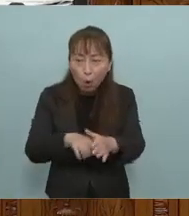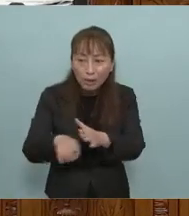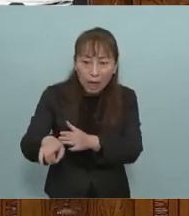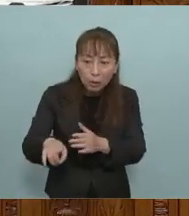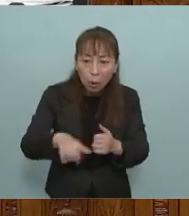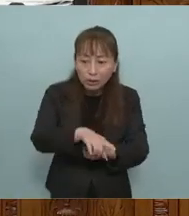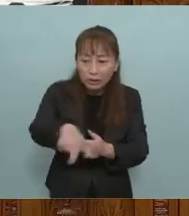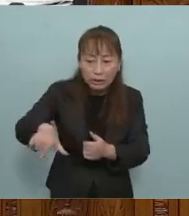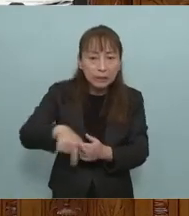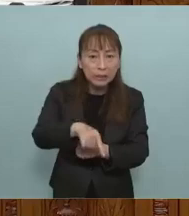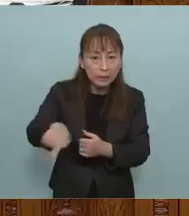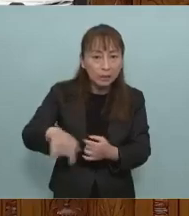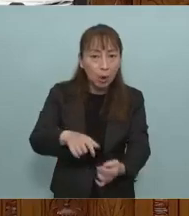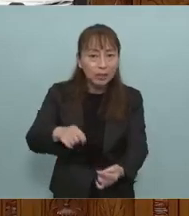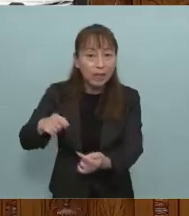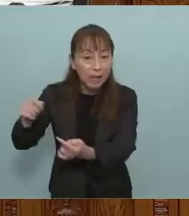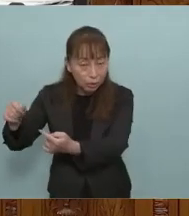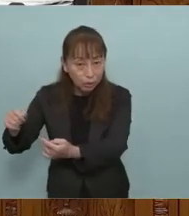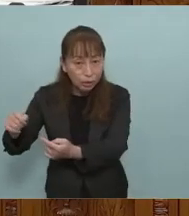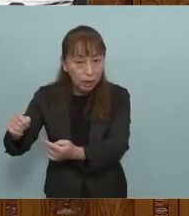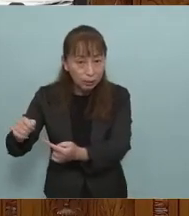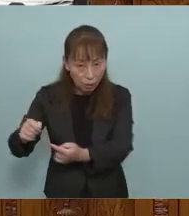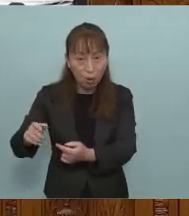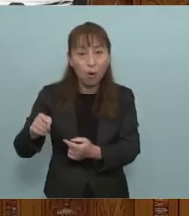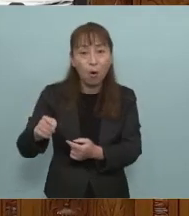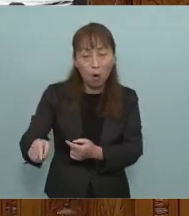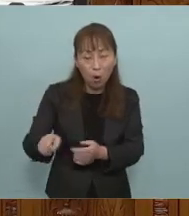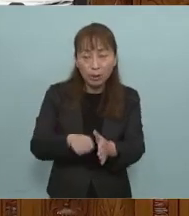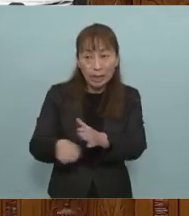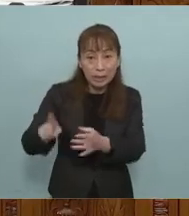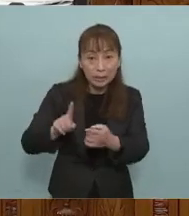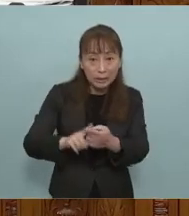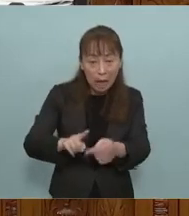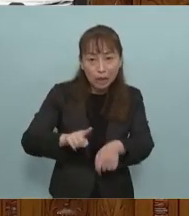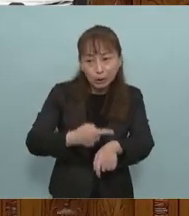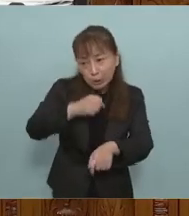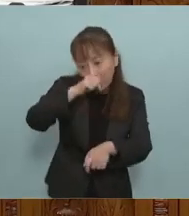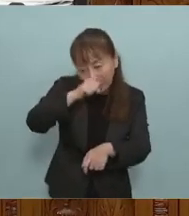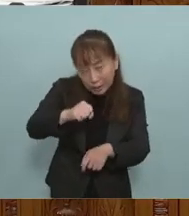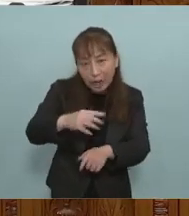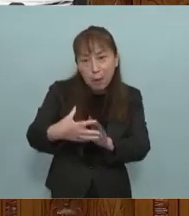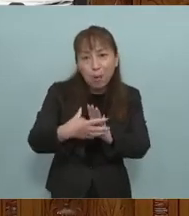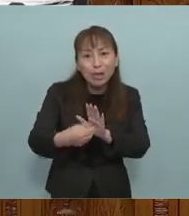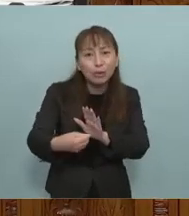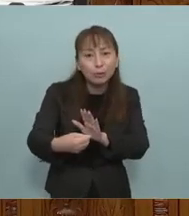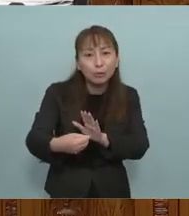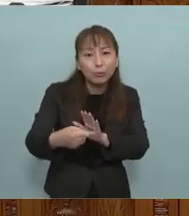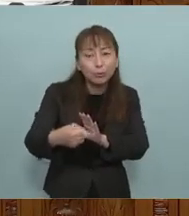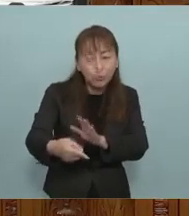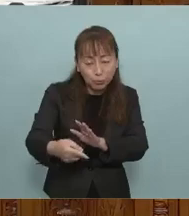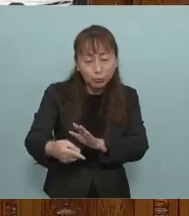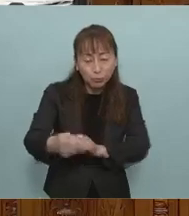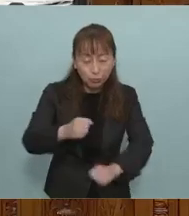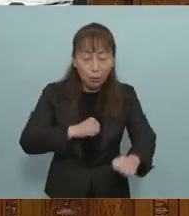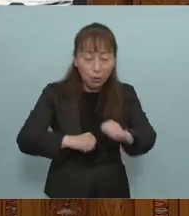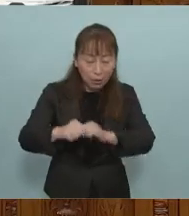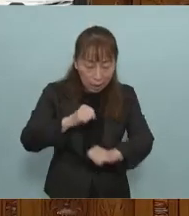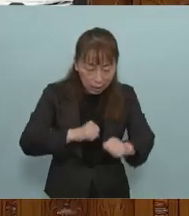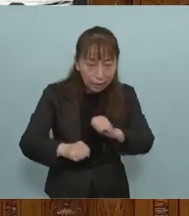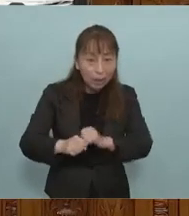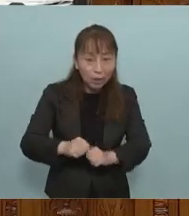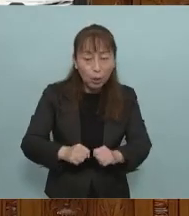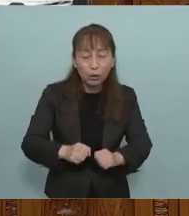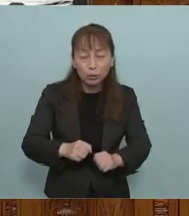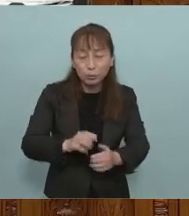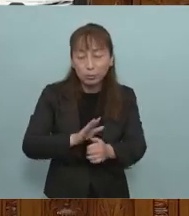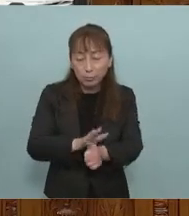選定するなど先進的で質の高いモデルの全国展開に取り組んでまいります。